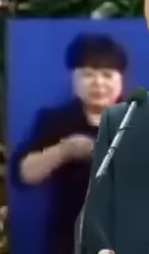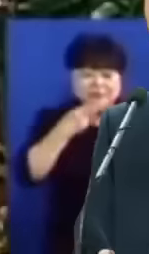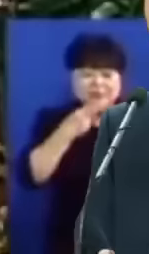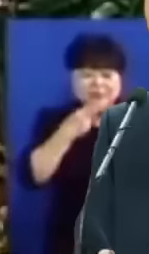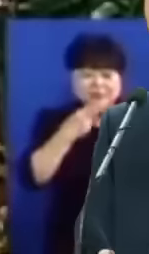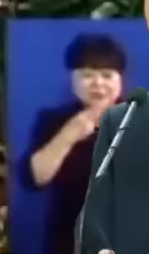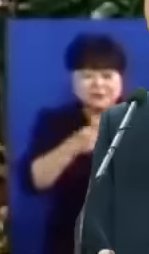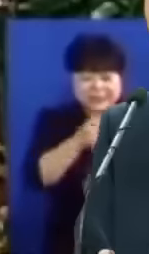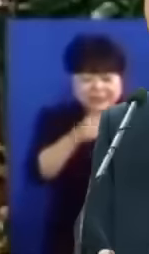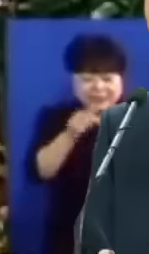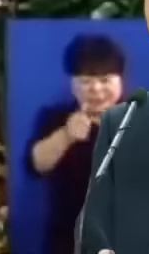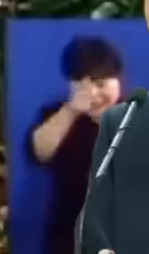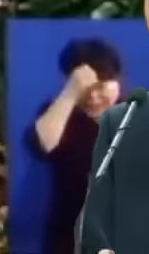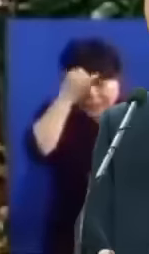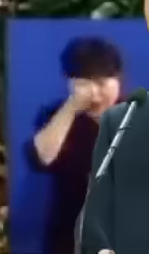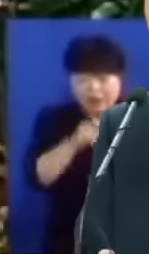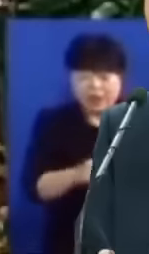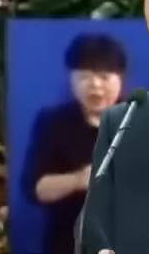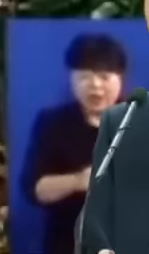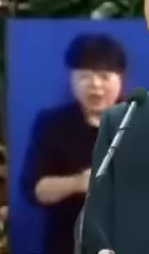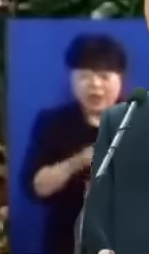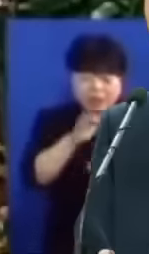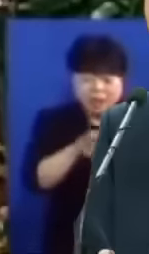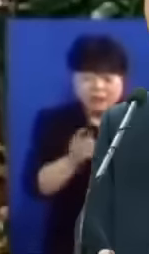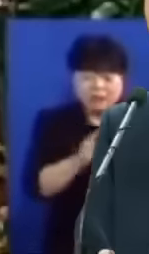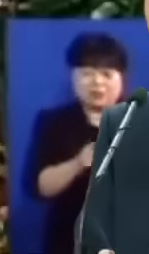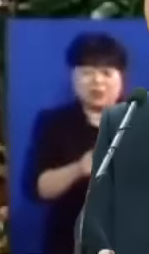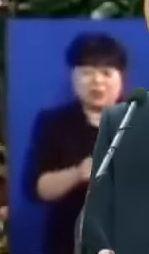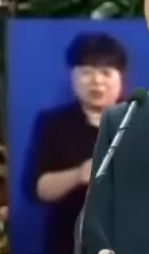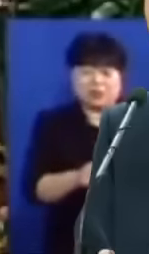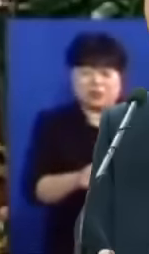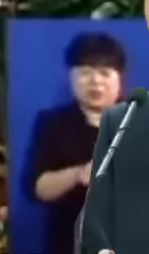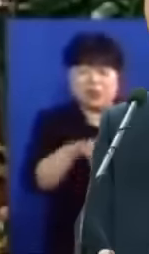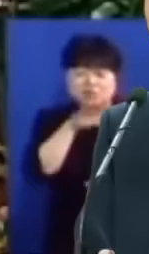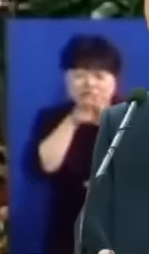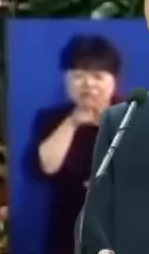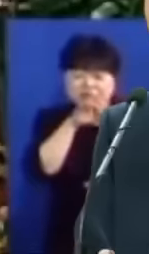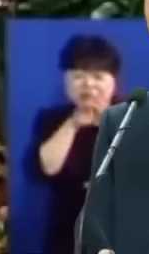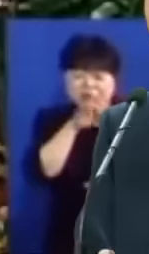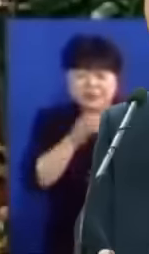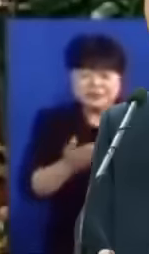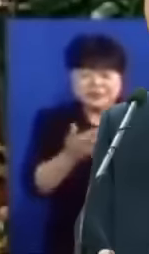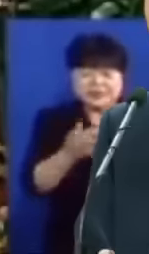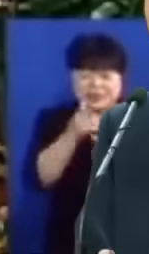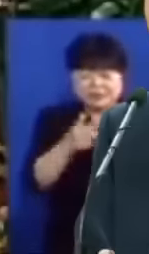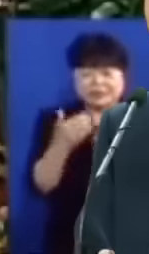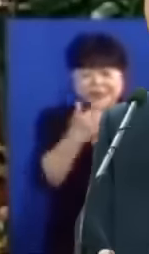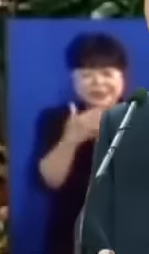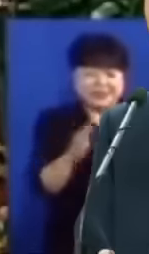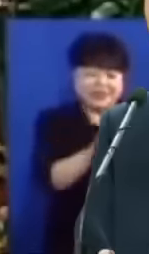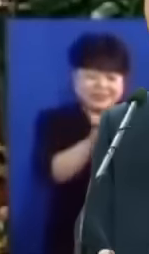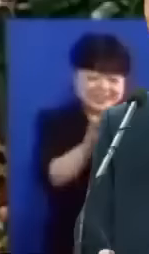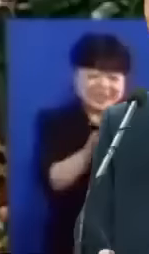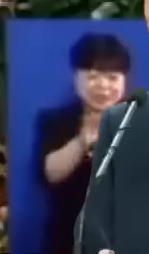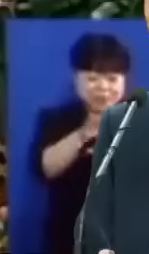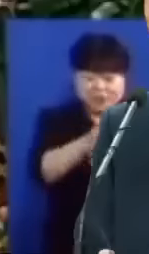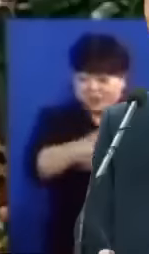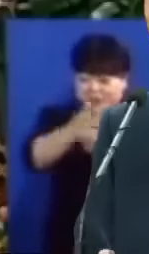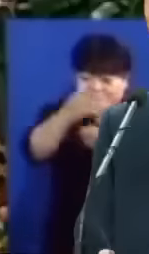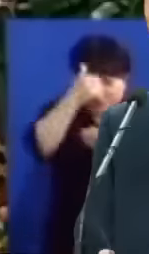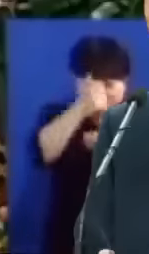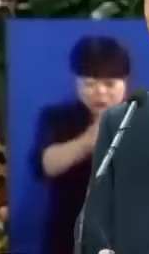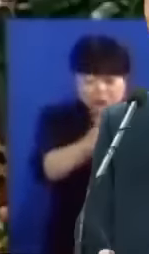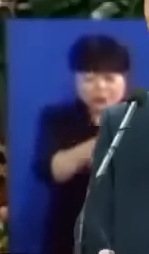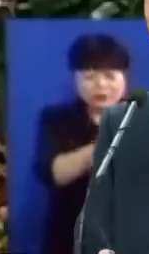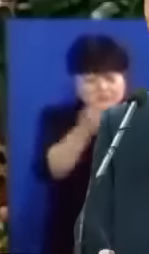하와를 원망하고 하와는 마귀를 탈하면서 생겼습니다. 예수님은 은혜와 사랑으로 마귀를 멸하시고 우리